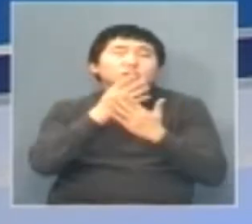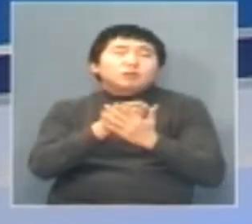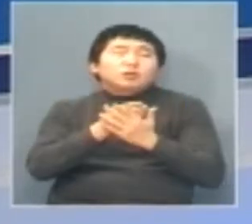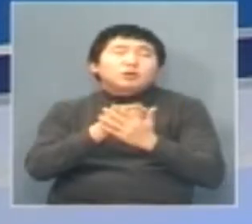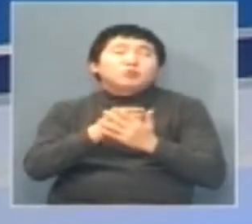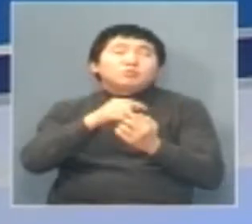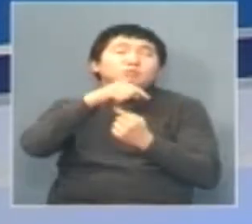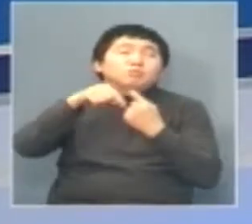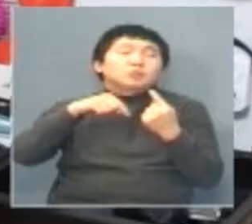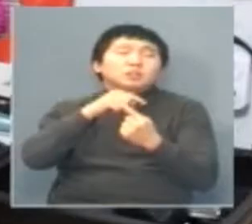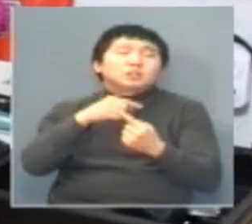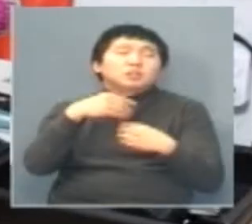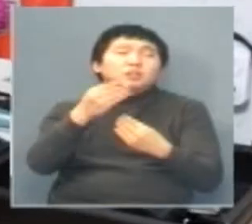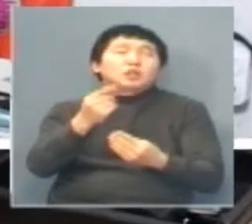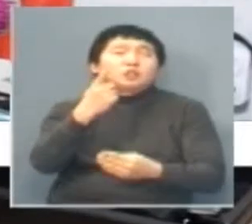грантов.